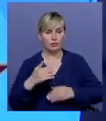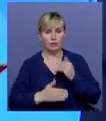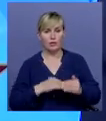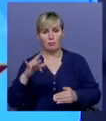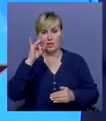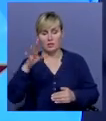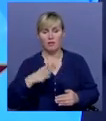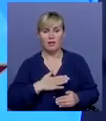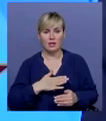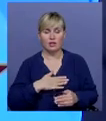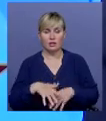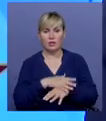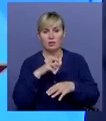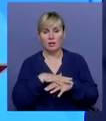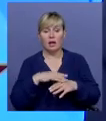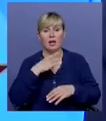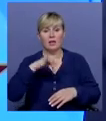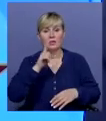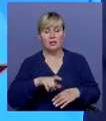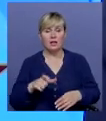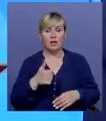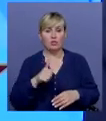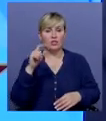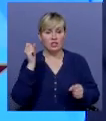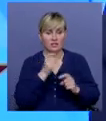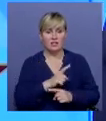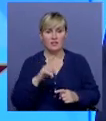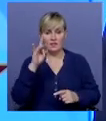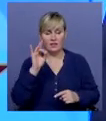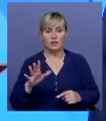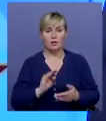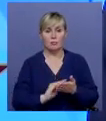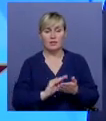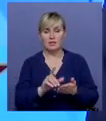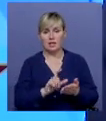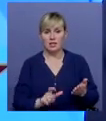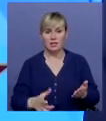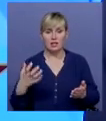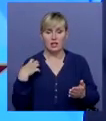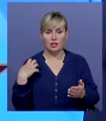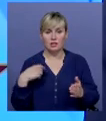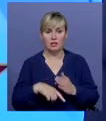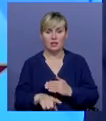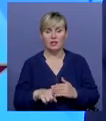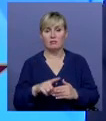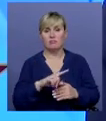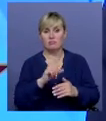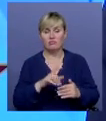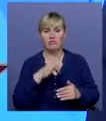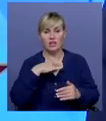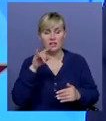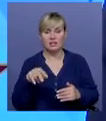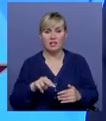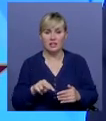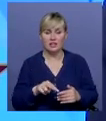прославлял наш народ и страну. Казахстанцам хорошо известно имя выдающегося писателя, родоначальника детективного жанра в казахской